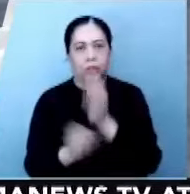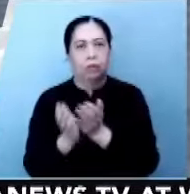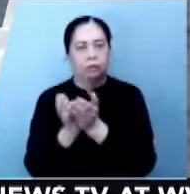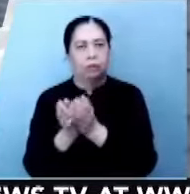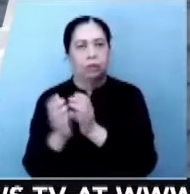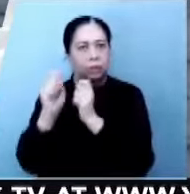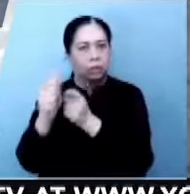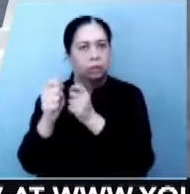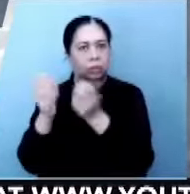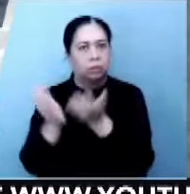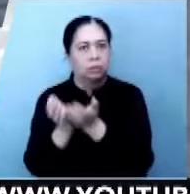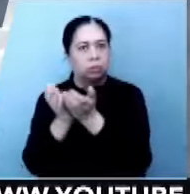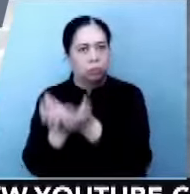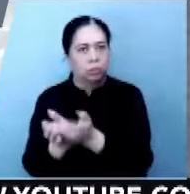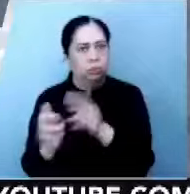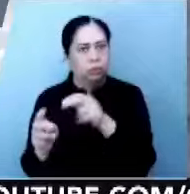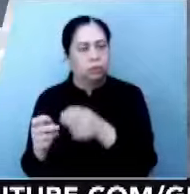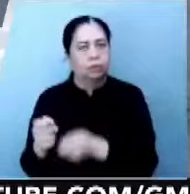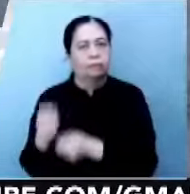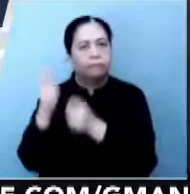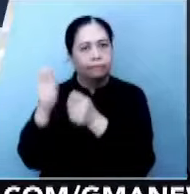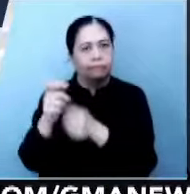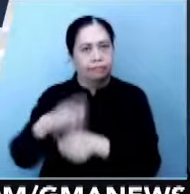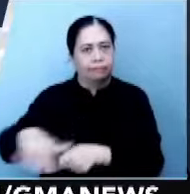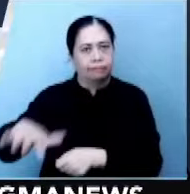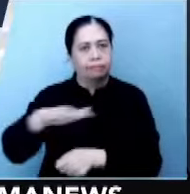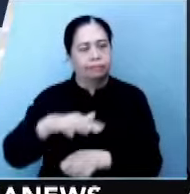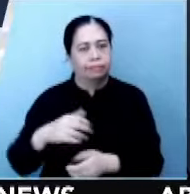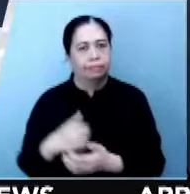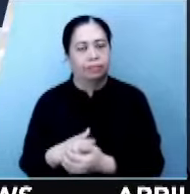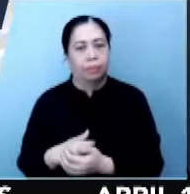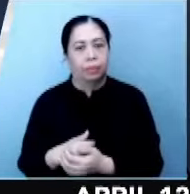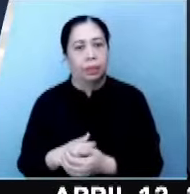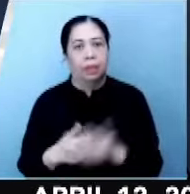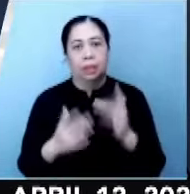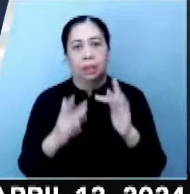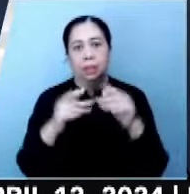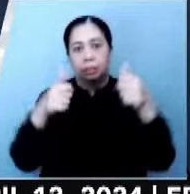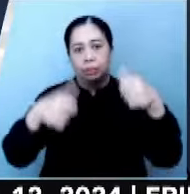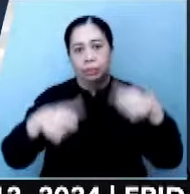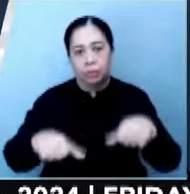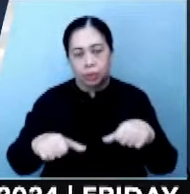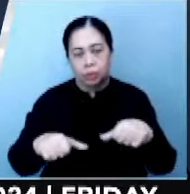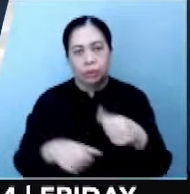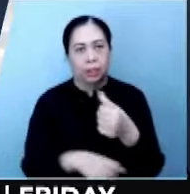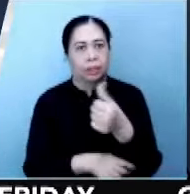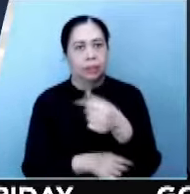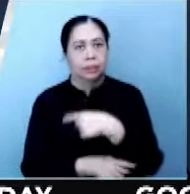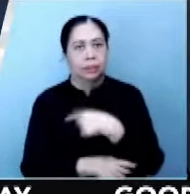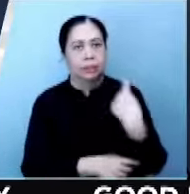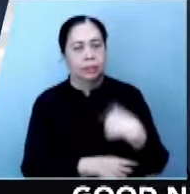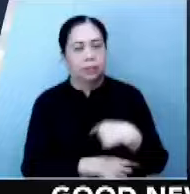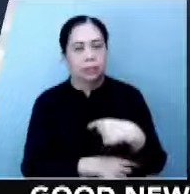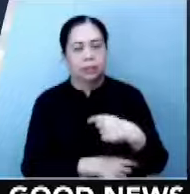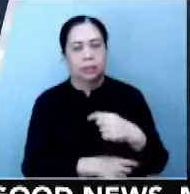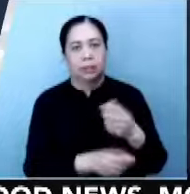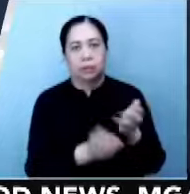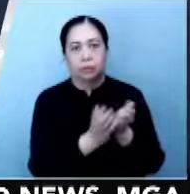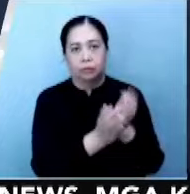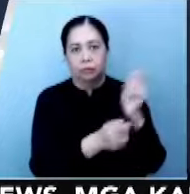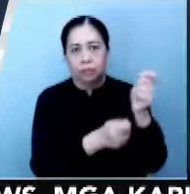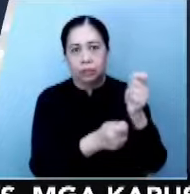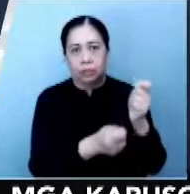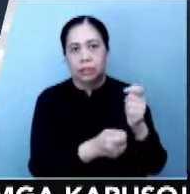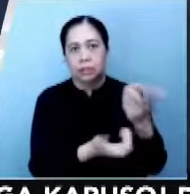ang nakitang nangingisda sa bahura. Sa isang social media post, 10 namang Chinese fishing militia ships ang nakita ng